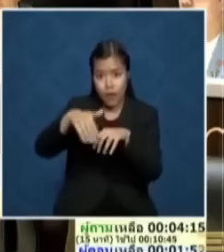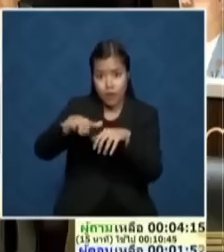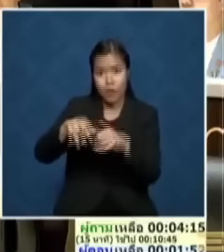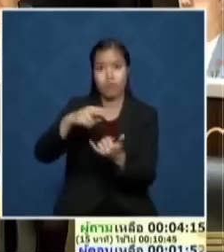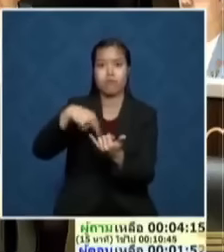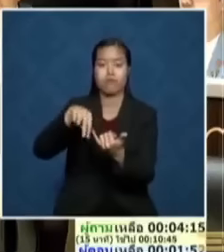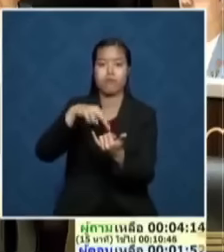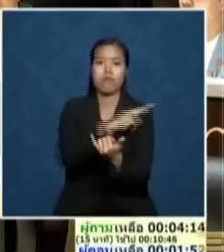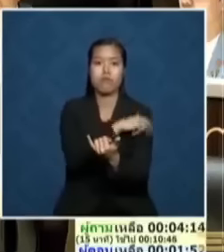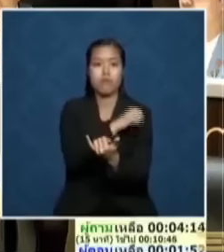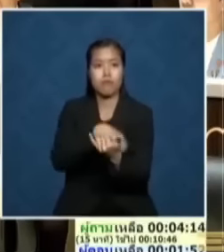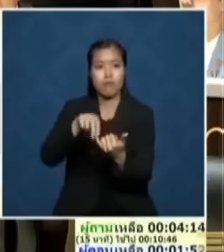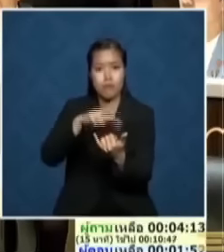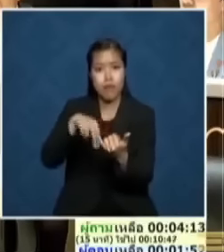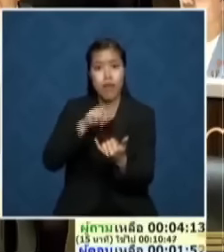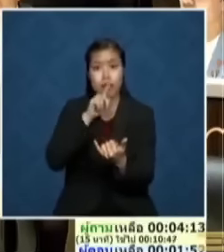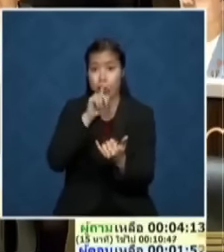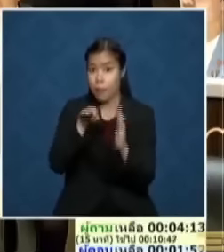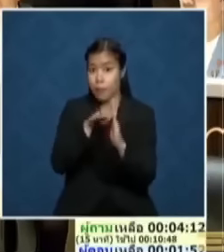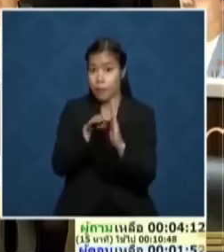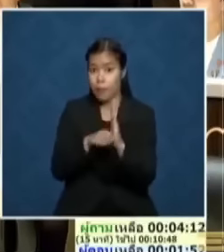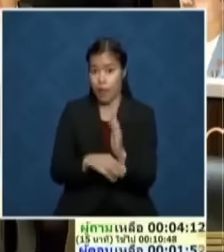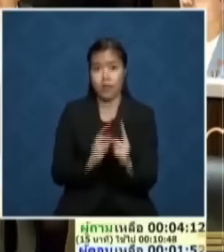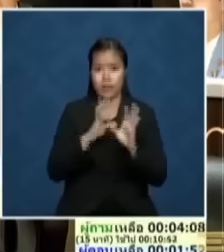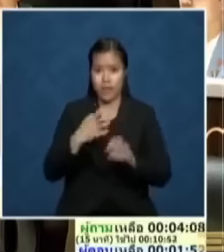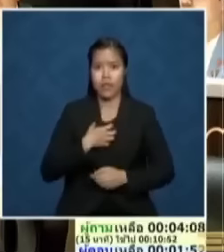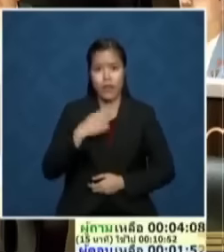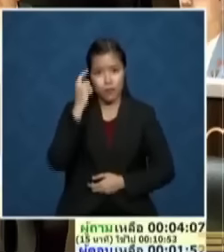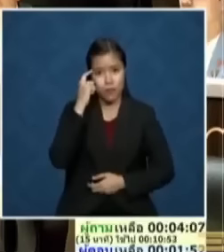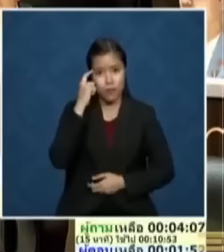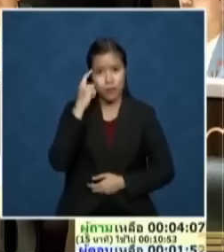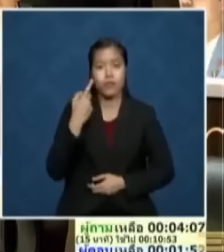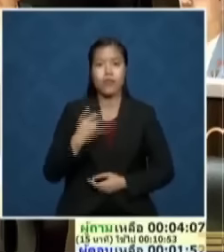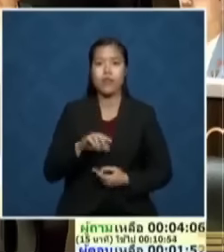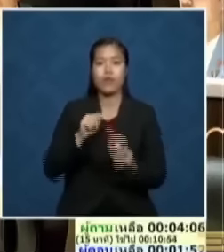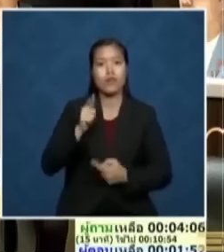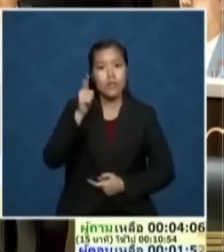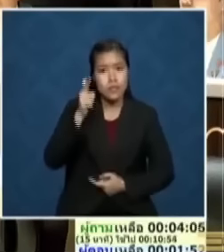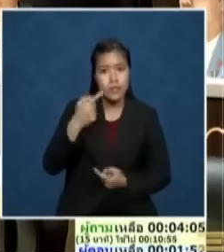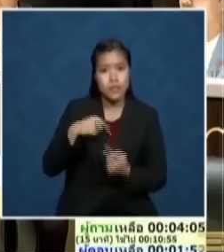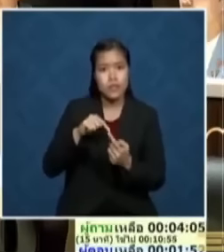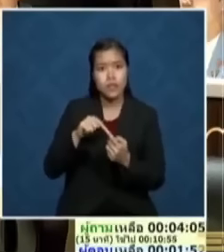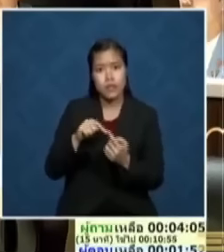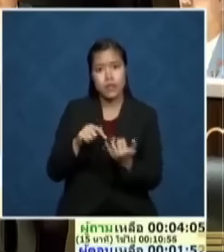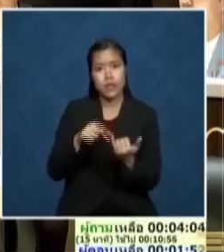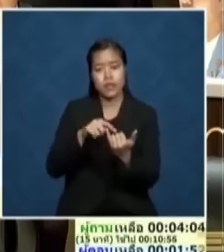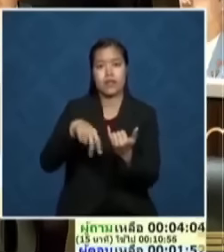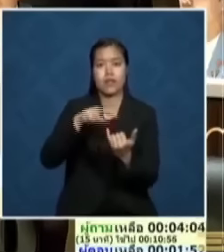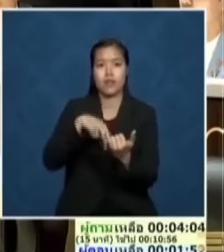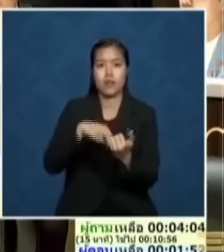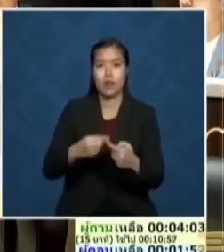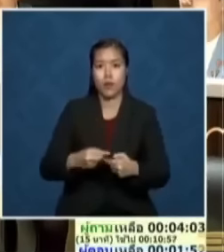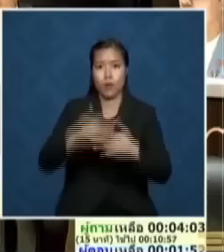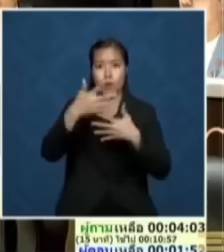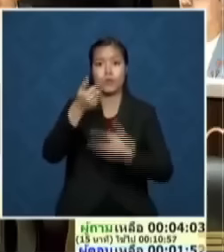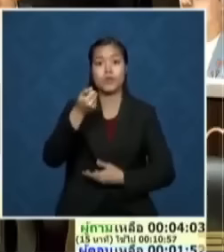คดี112อยู่ท่านจึงยกเฉพาะเคสอย่างกรณีที่ถูกยกขึ้นมาเนี่ยที่มีติดคุกอยู่แล้ว